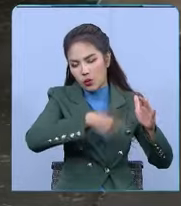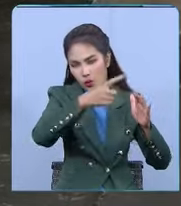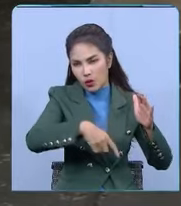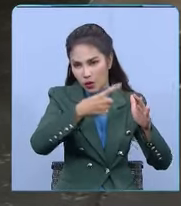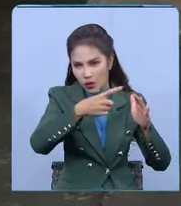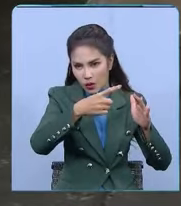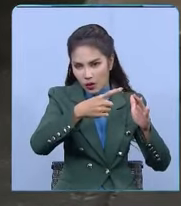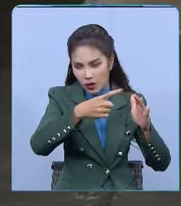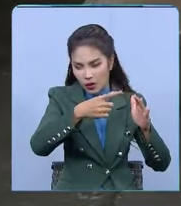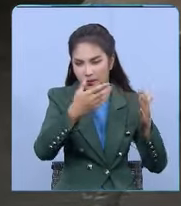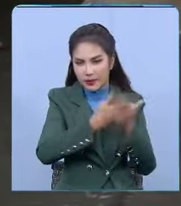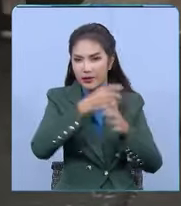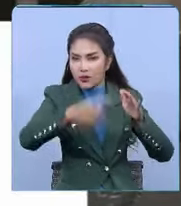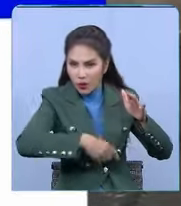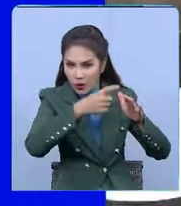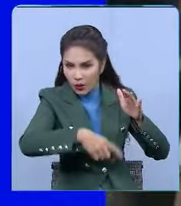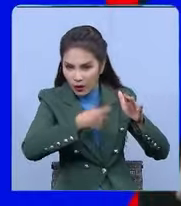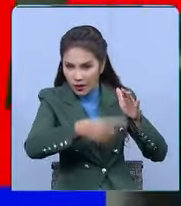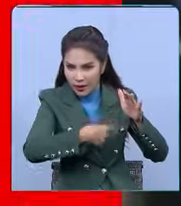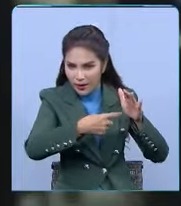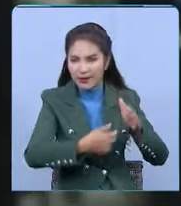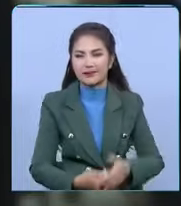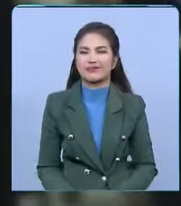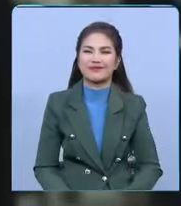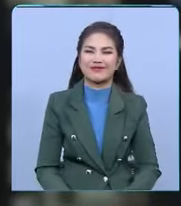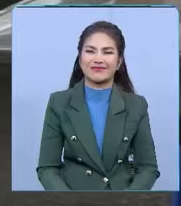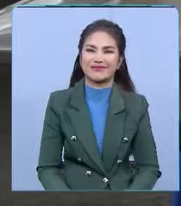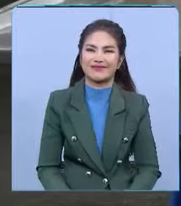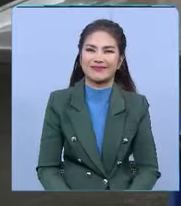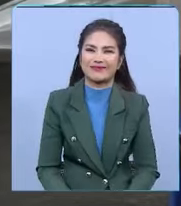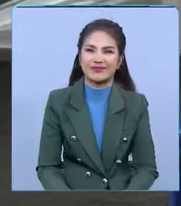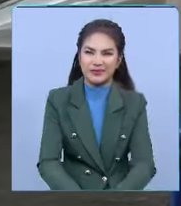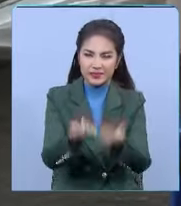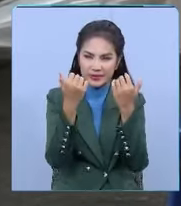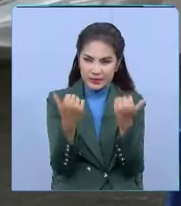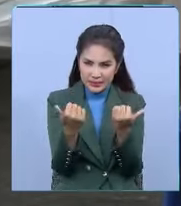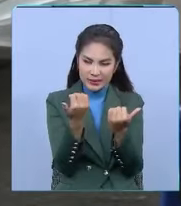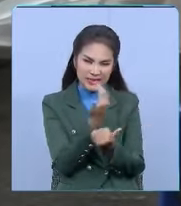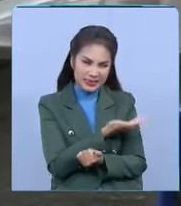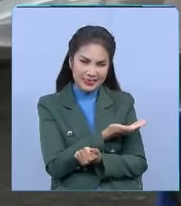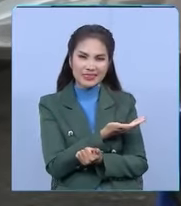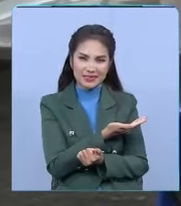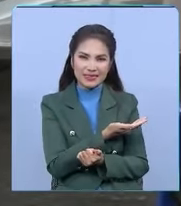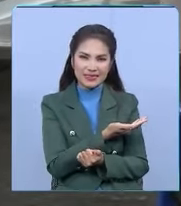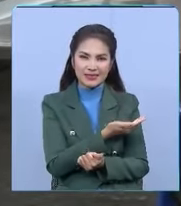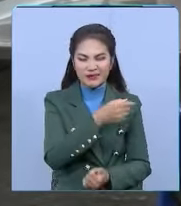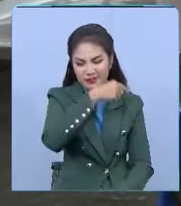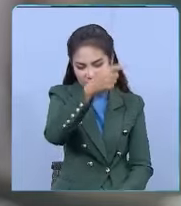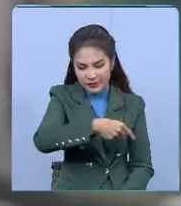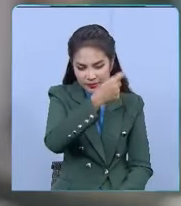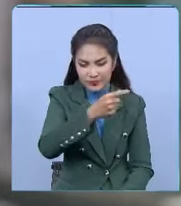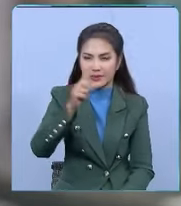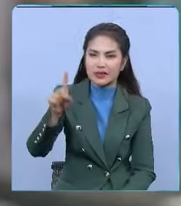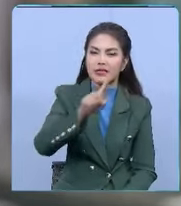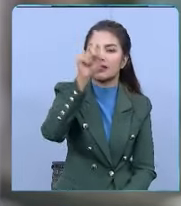จะเป็นวงล้ออีกแบบหนึ่งอันนี้คือ Wheel of the Future ครับนี่ครับ Wheel of the Future ฮะอันแรกเป็น Wheel of the Fortune นะฮะอันนี้เป็นคำถามที่จะบอกว่